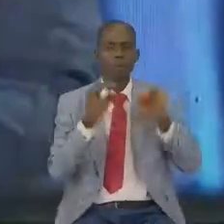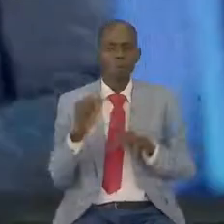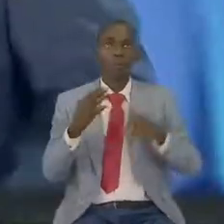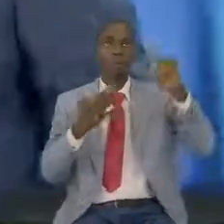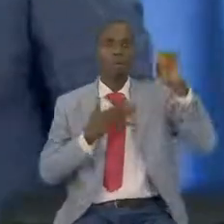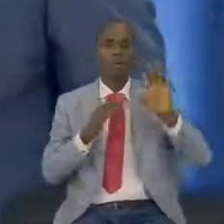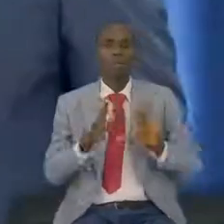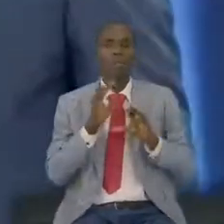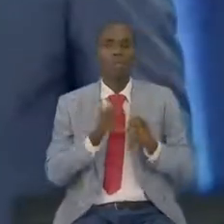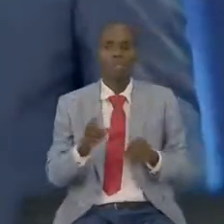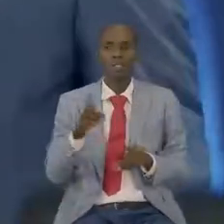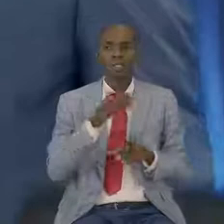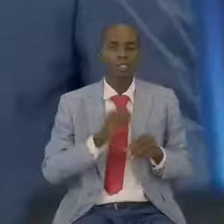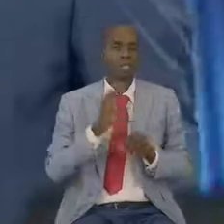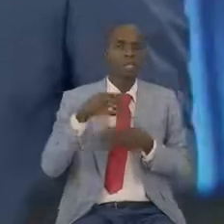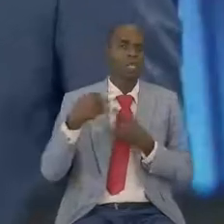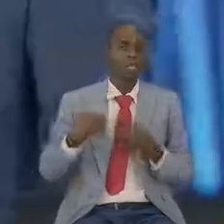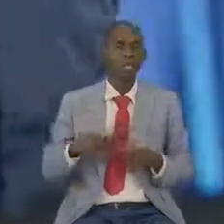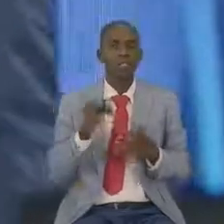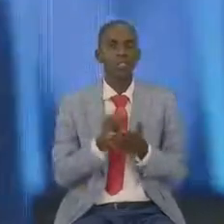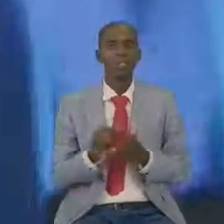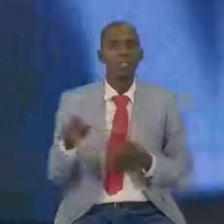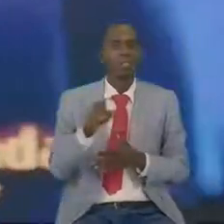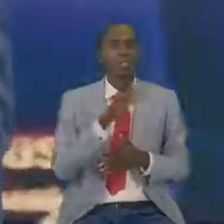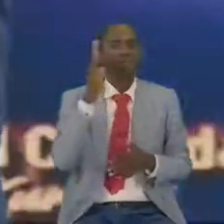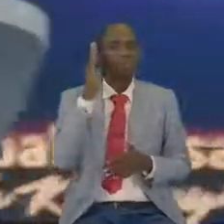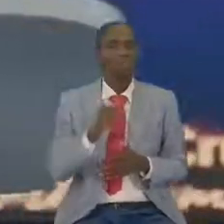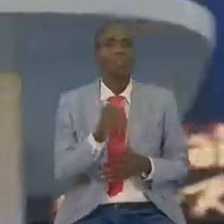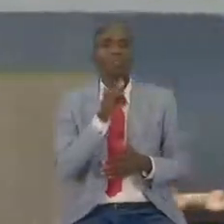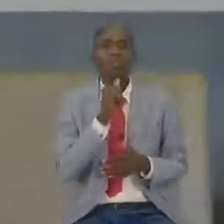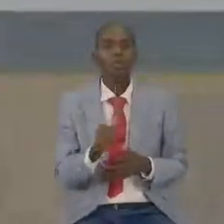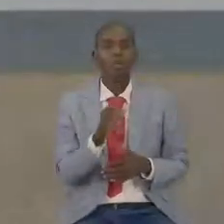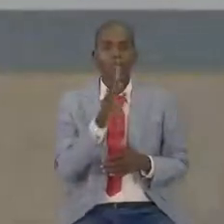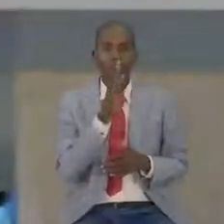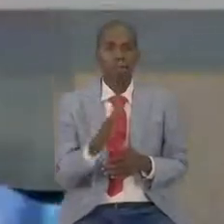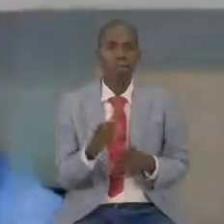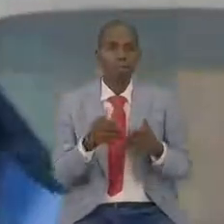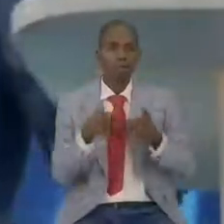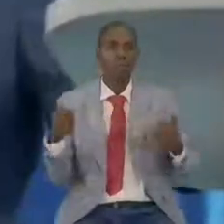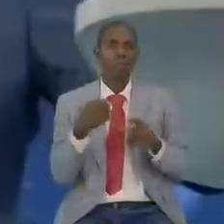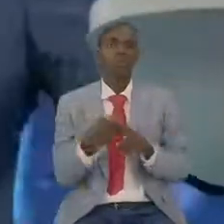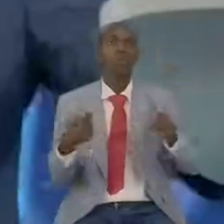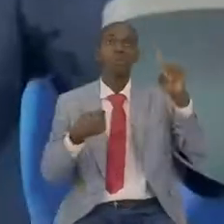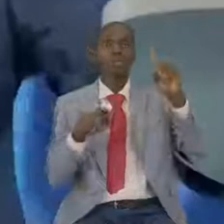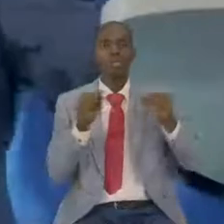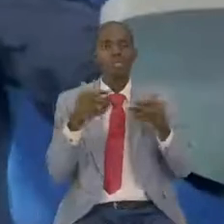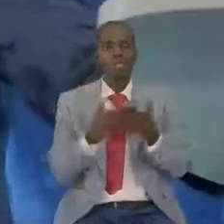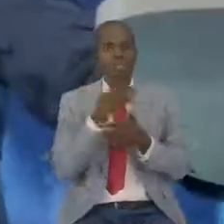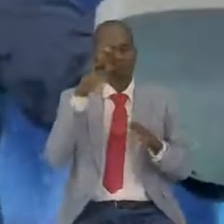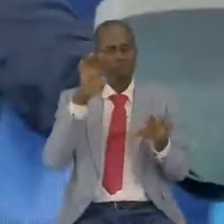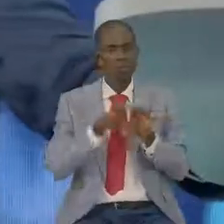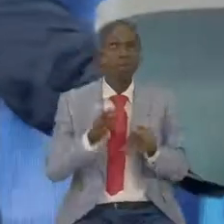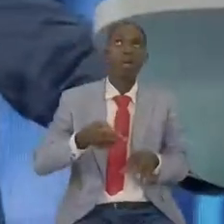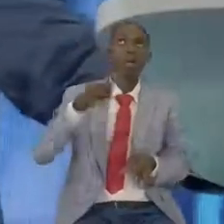cœur afin qu'ils ne s'éloignent pas de moi. une nouvelle alliance, une alliance